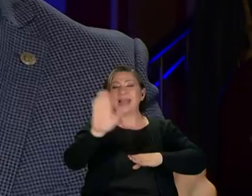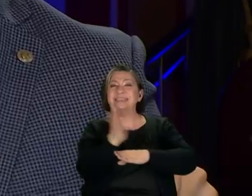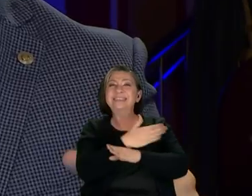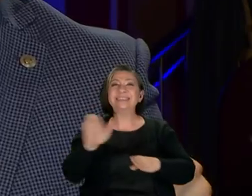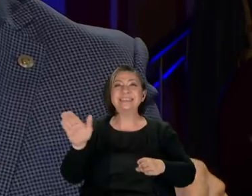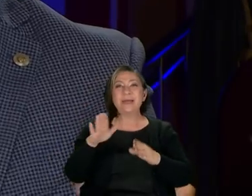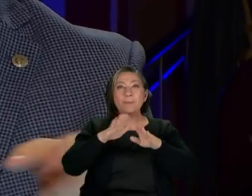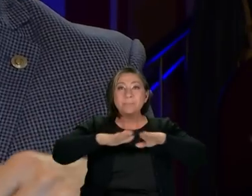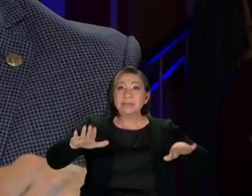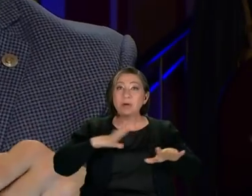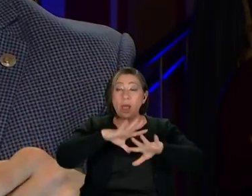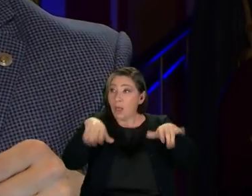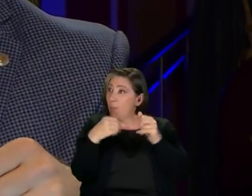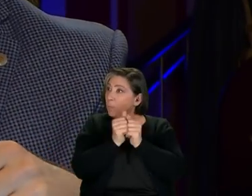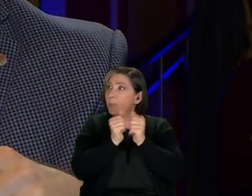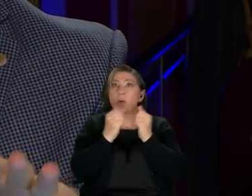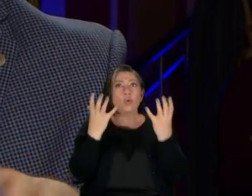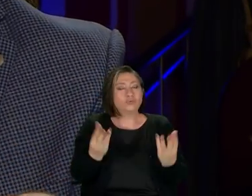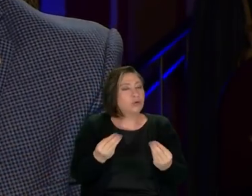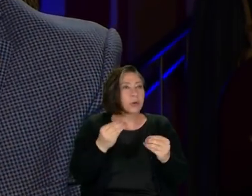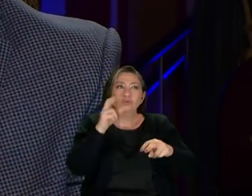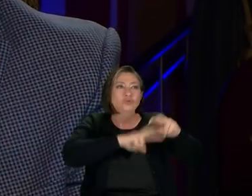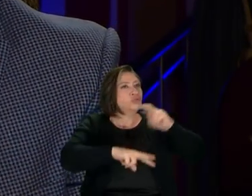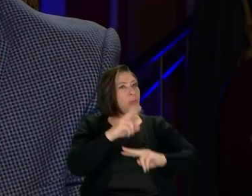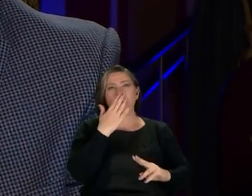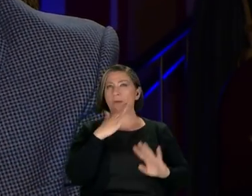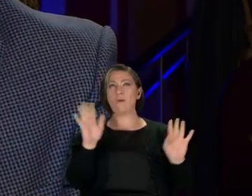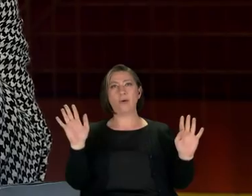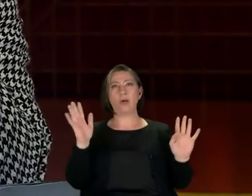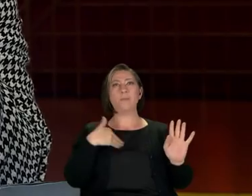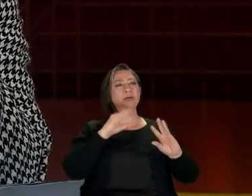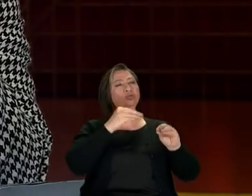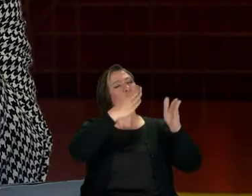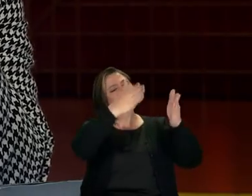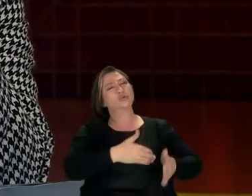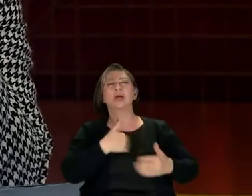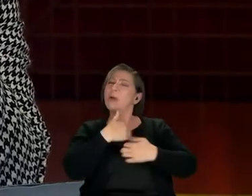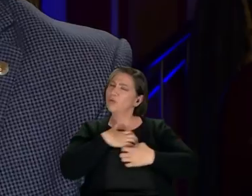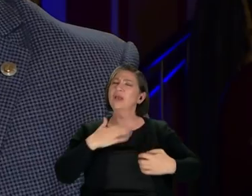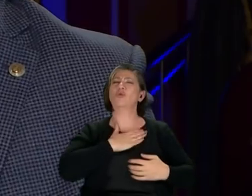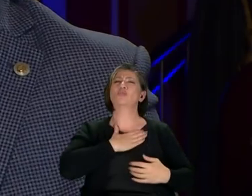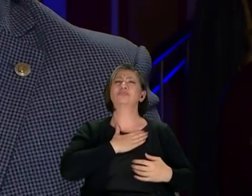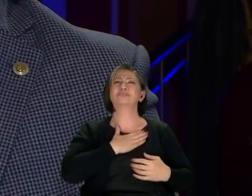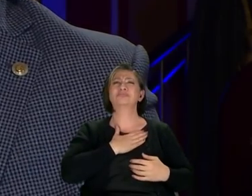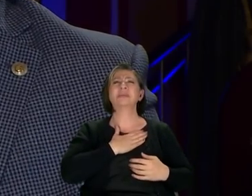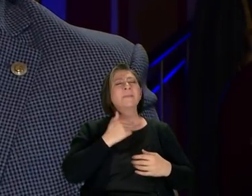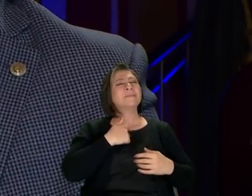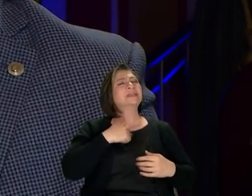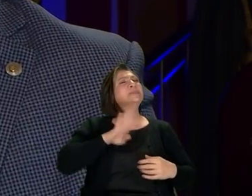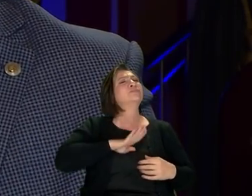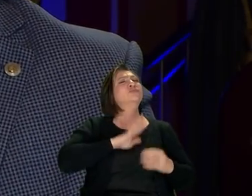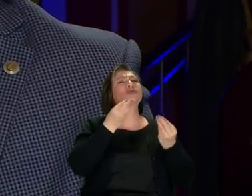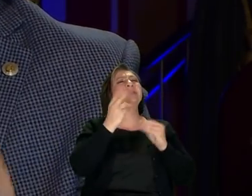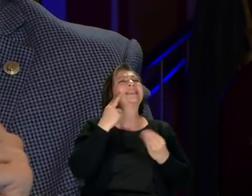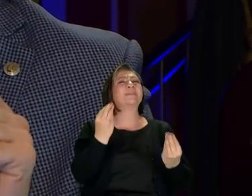da var. Ve hep birlikte olunca da emin olun düşmanlık çıkmıyor. Ben çocuklara güveniyorum ya. Bizim çocuklarımız çıkmaz. Bizim çocuklarımız